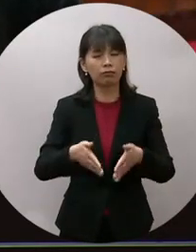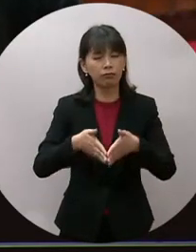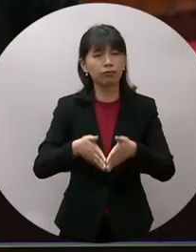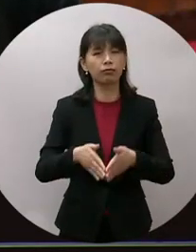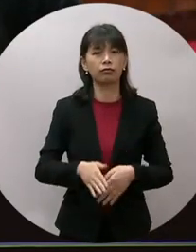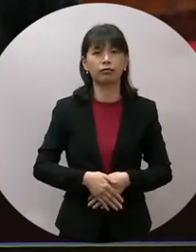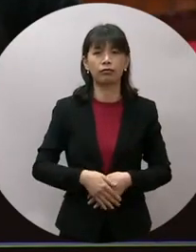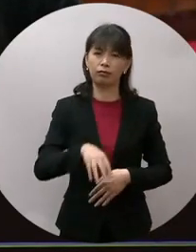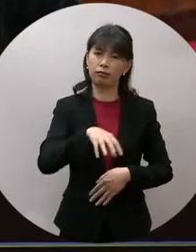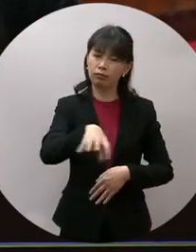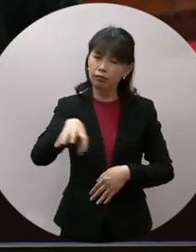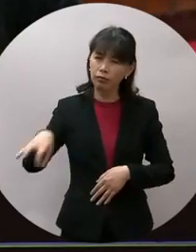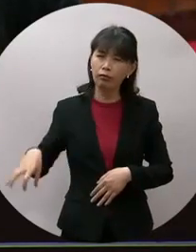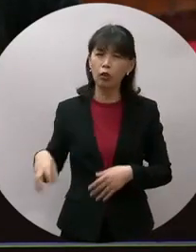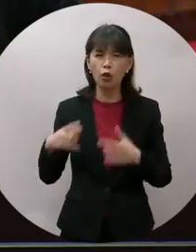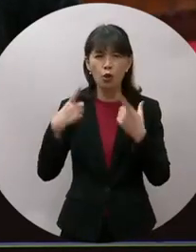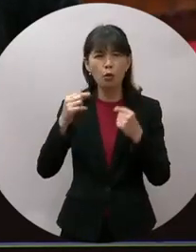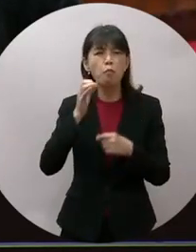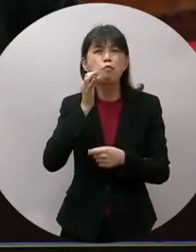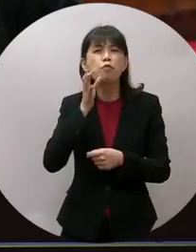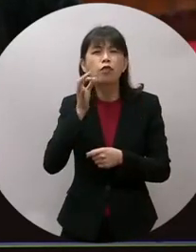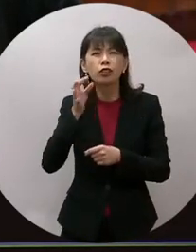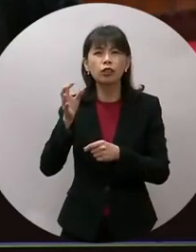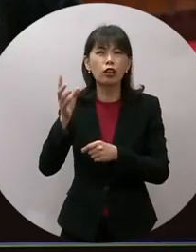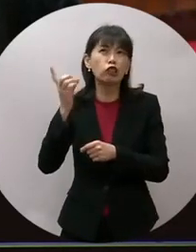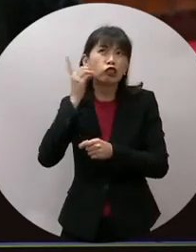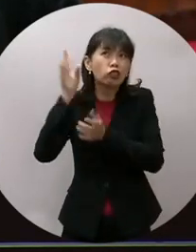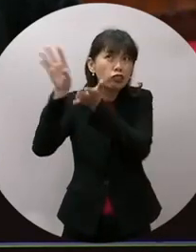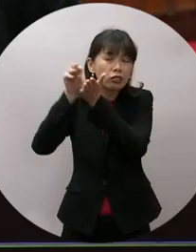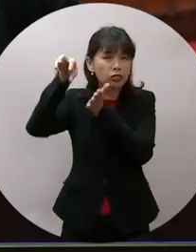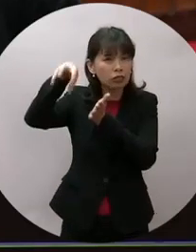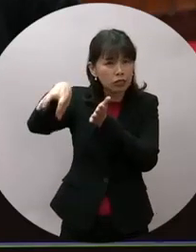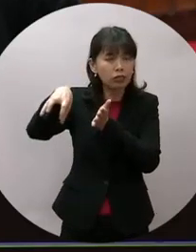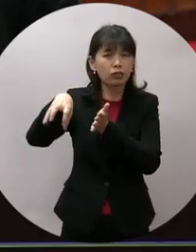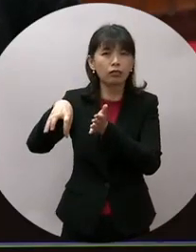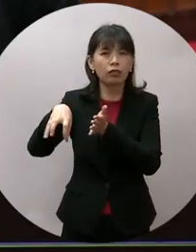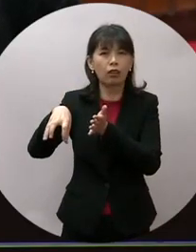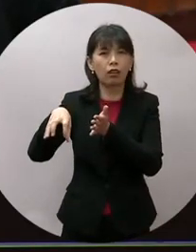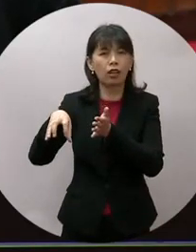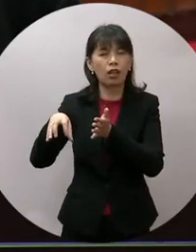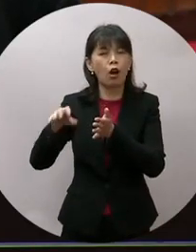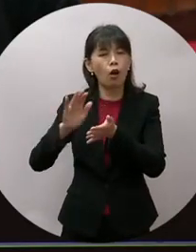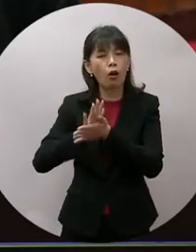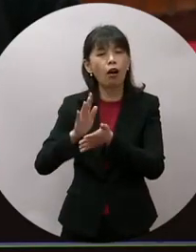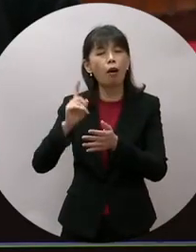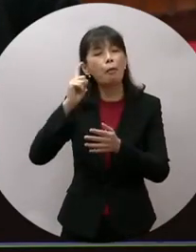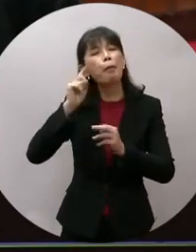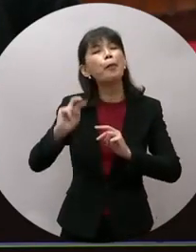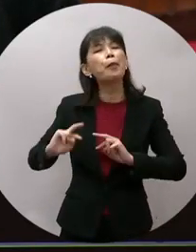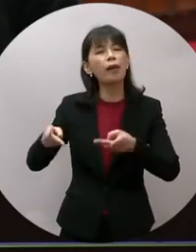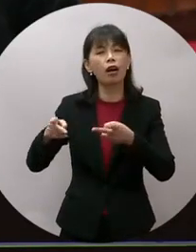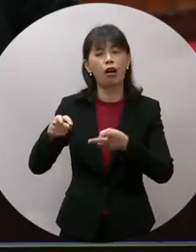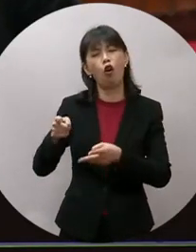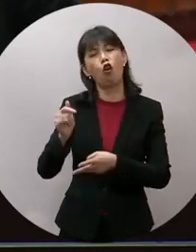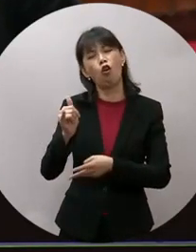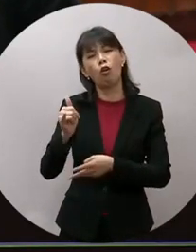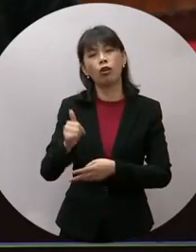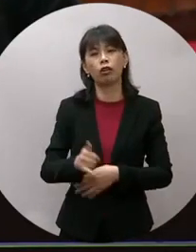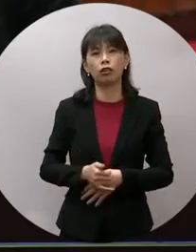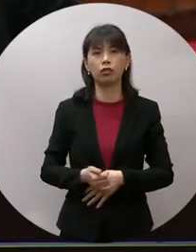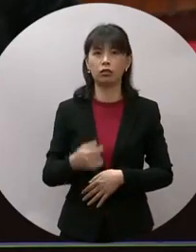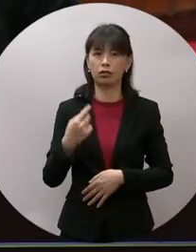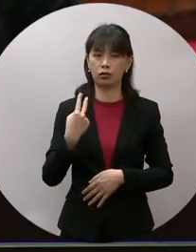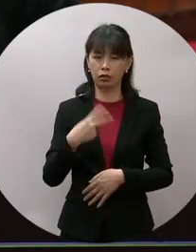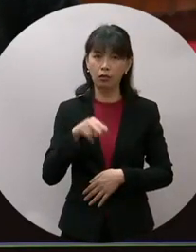他们从不喜欢基地台到需要基地台，甚至非常感念。像是我看到我们的这个太空产